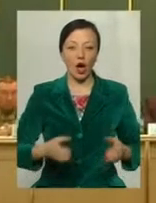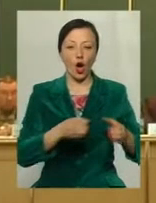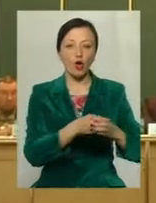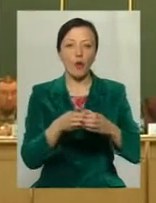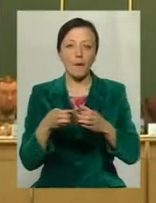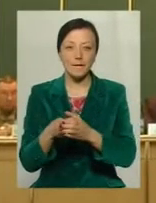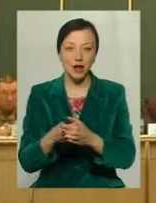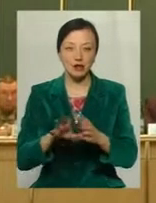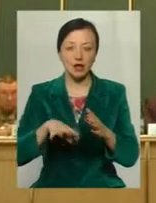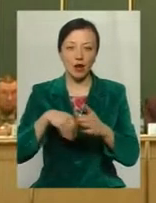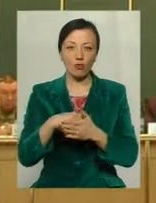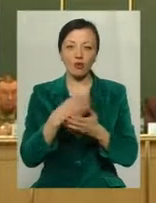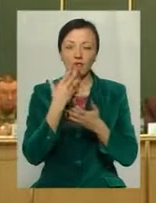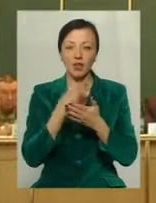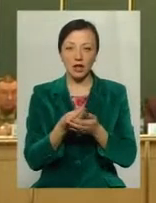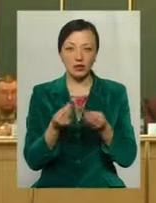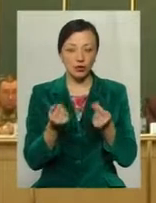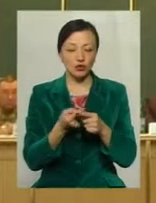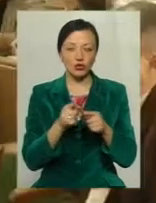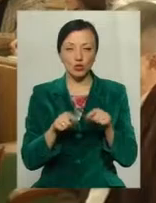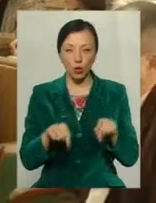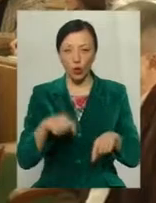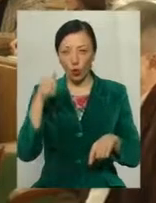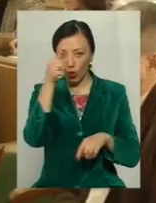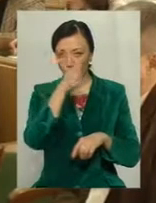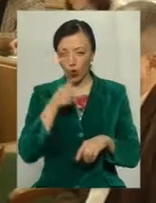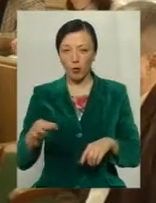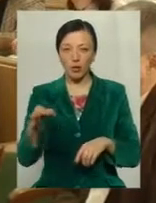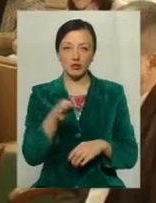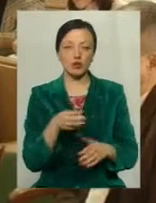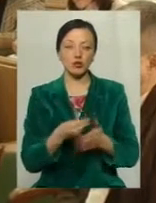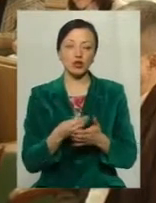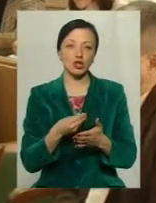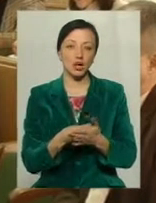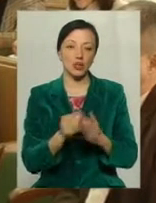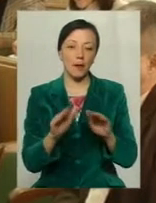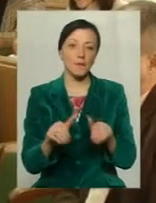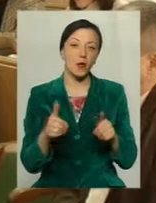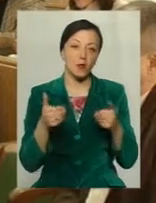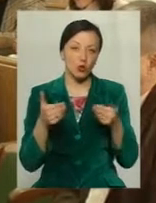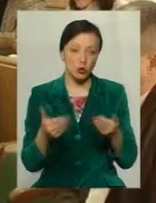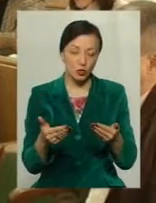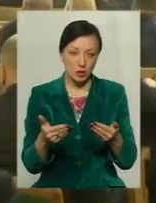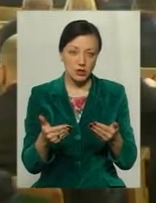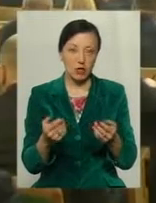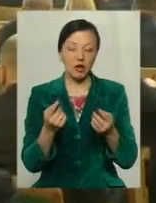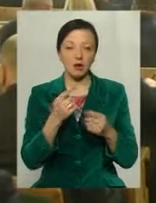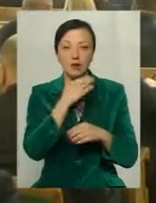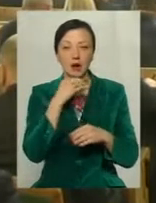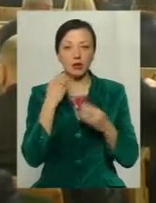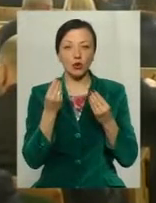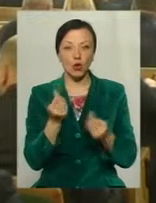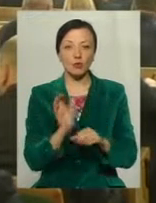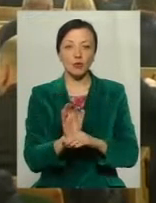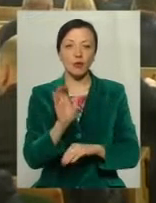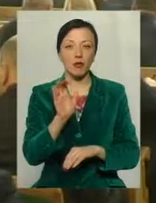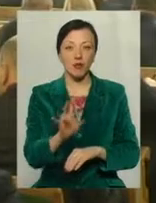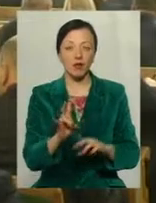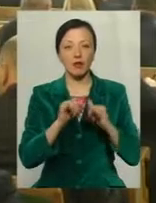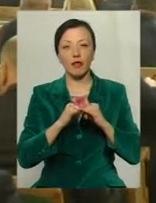які позитивно вплинуть на енергону ефективність та пожежну безпеку. Попри те, що бюджетна децентралізація дала немалий ресурс